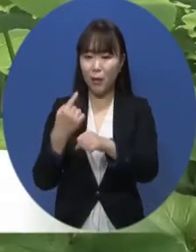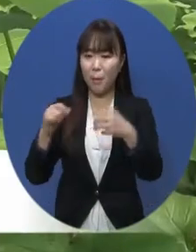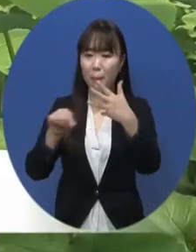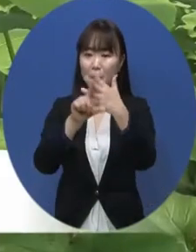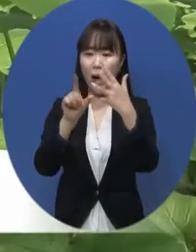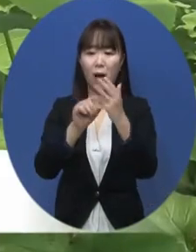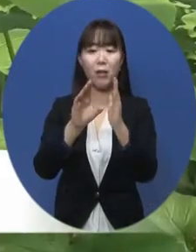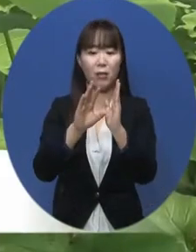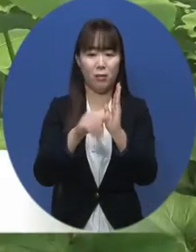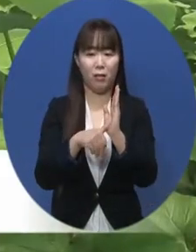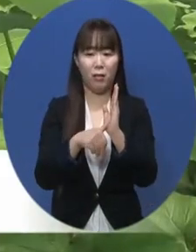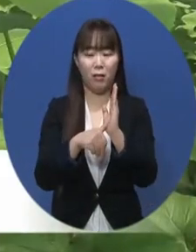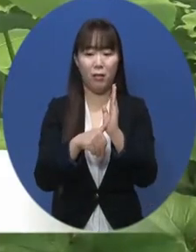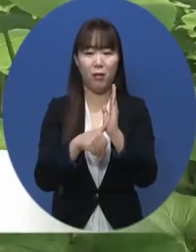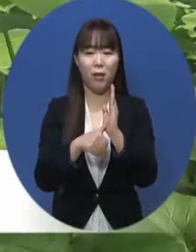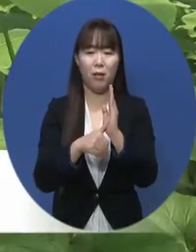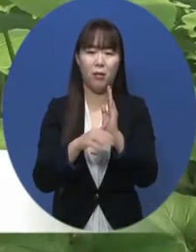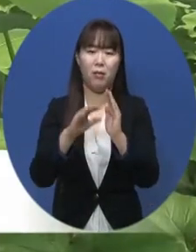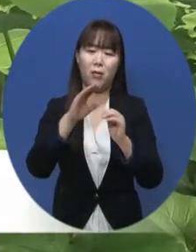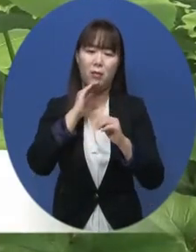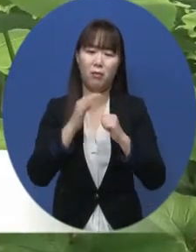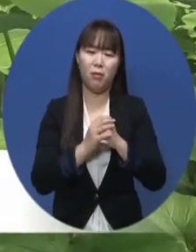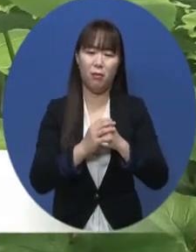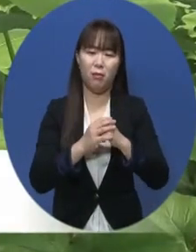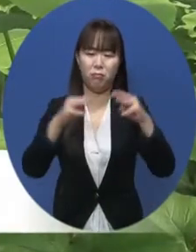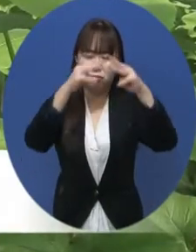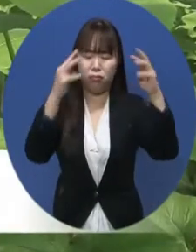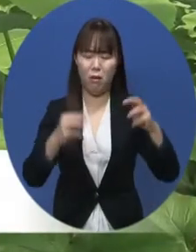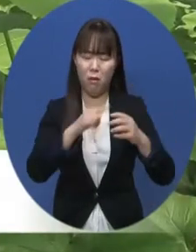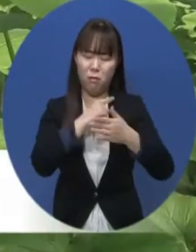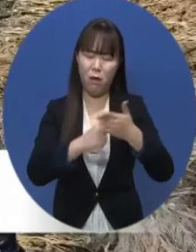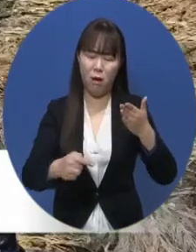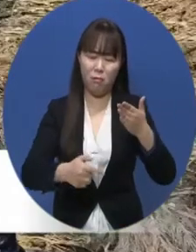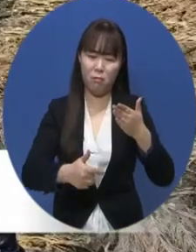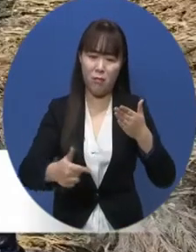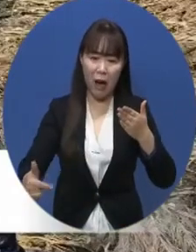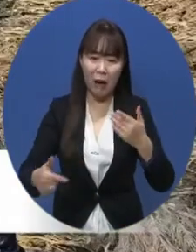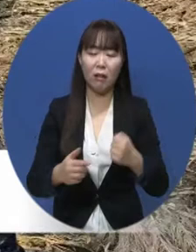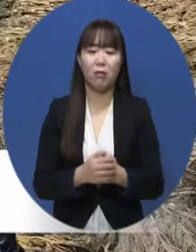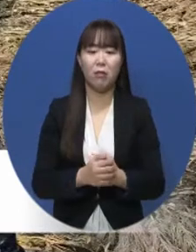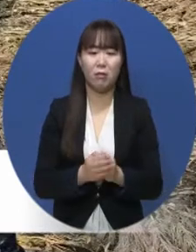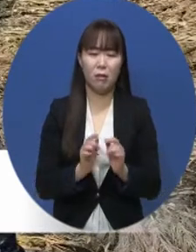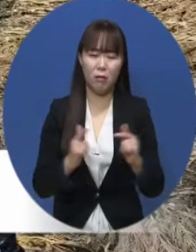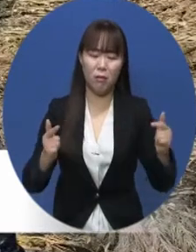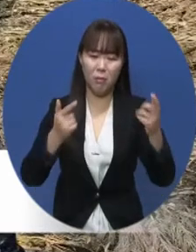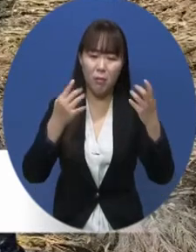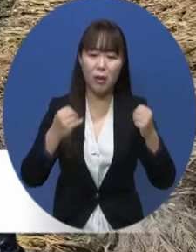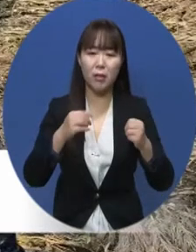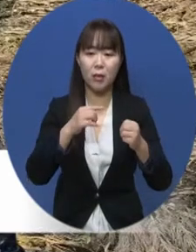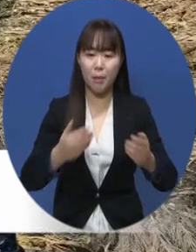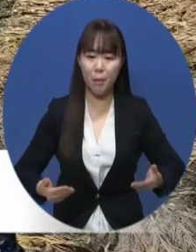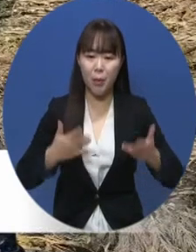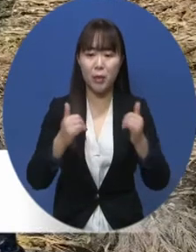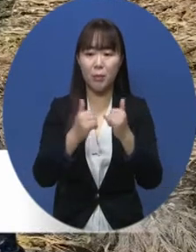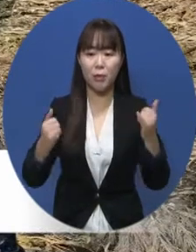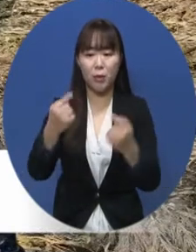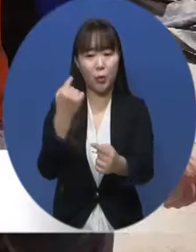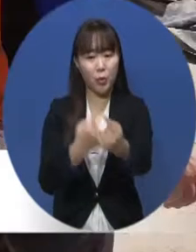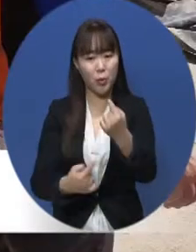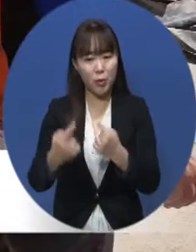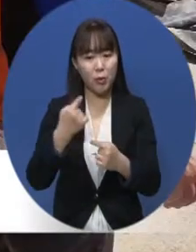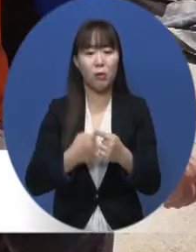걸에 이 어마어마한 수혜를 입어 가지고 여러 자원봉사 님들이 오셔 가지고